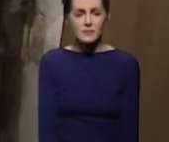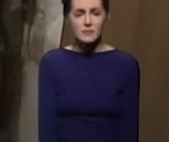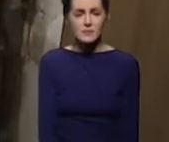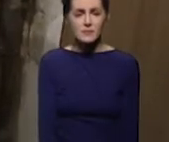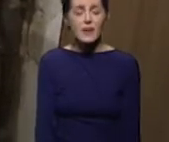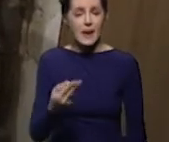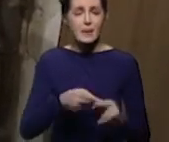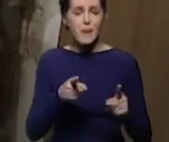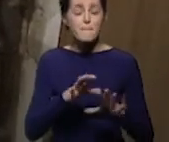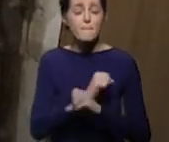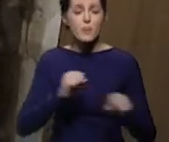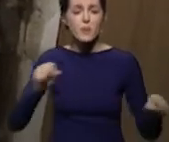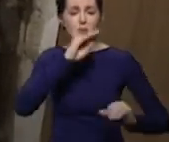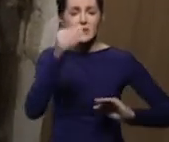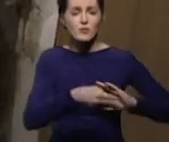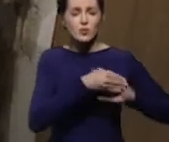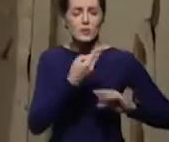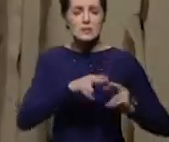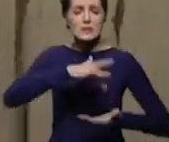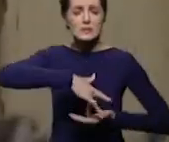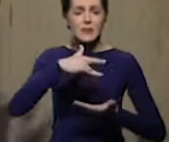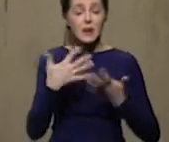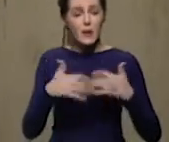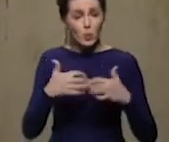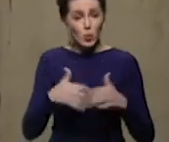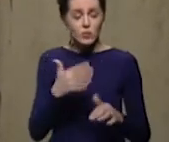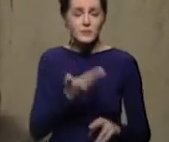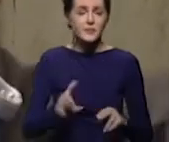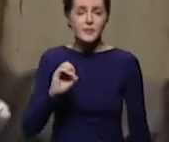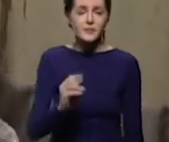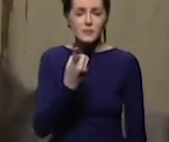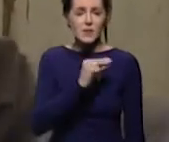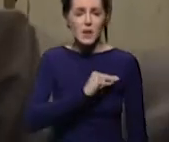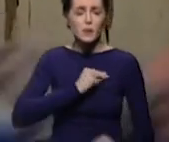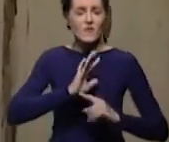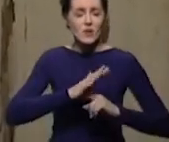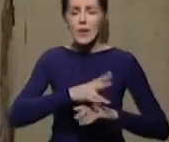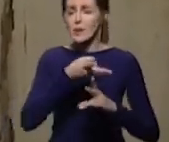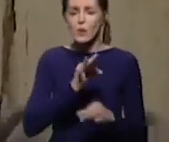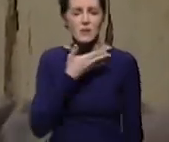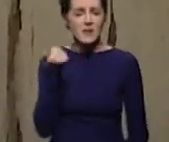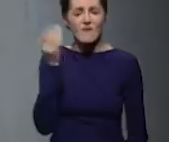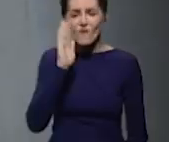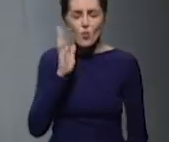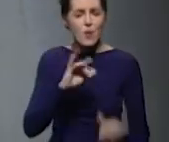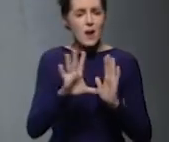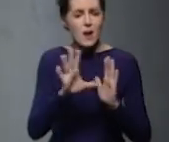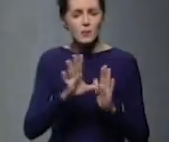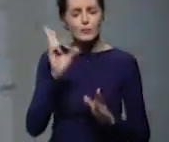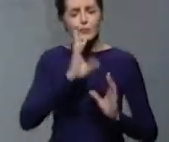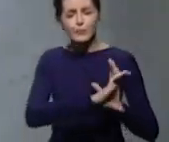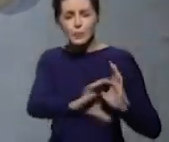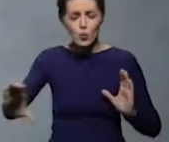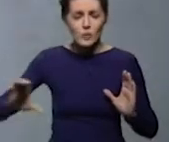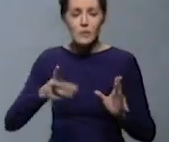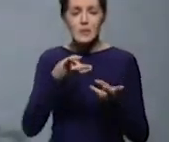Це бомбосховище в одному з будинків у центрі Краматорська. Єдине, що працює – вентиляція. Немає ні води, ні електрики, ні каналізації.